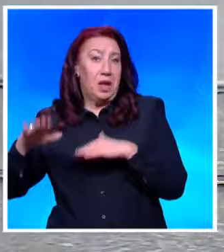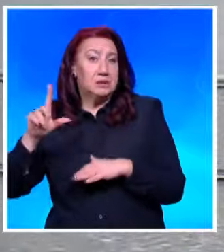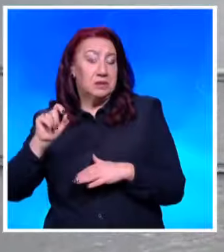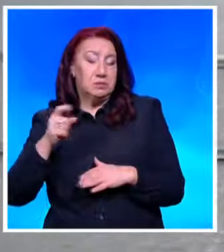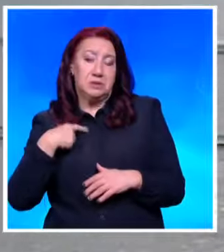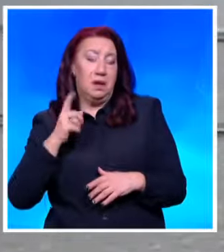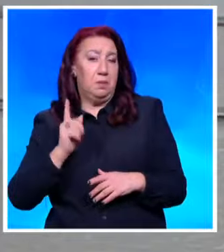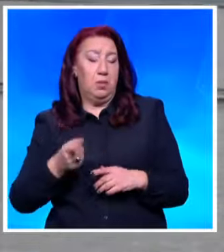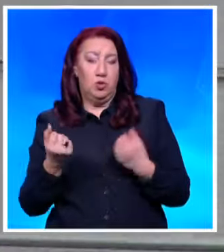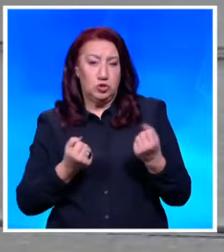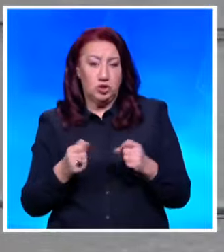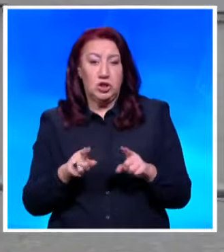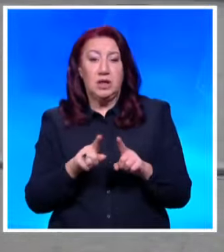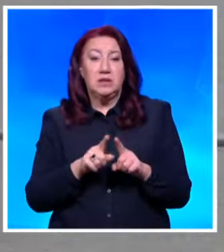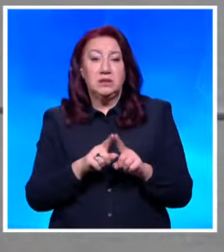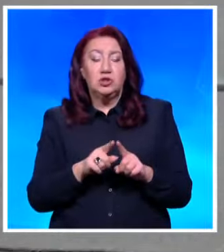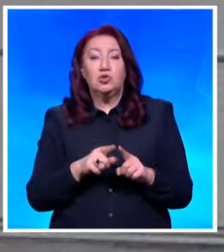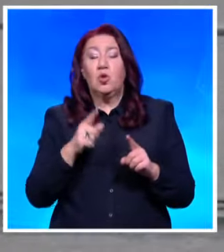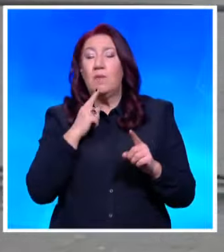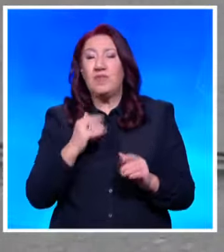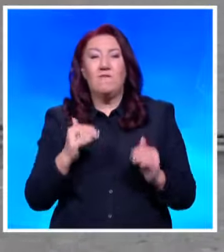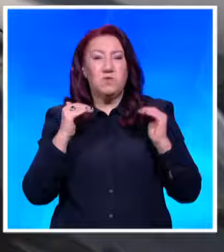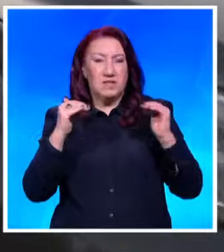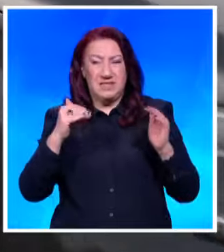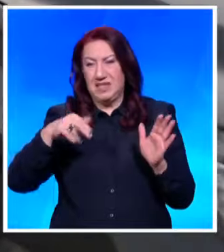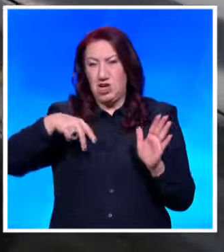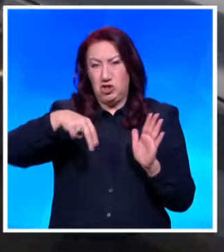годишна възраст са загинали през миналата година. Повечето от тях са се